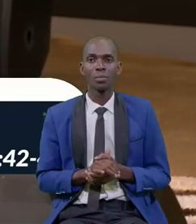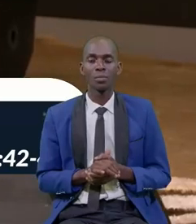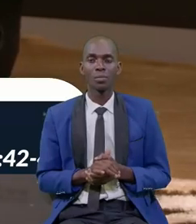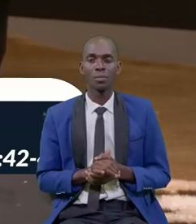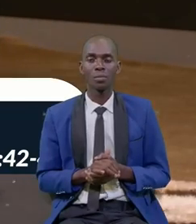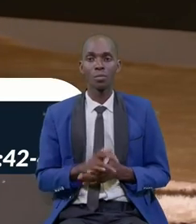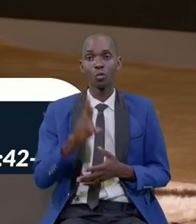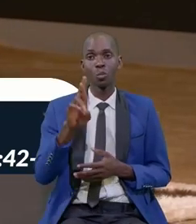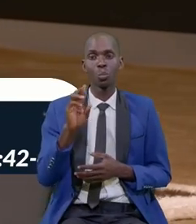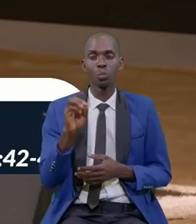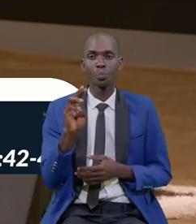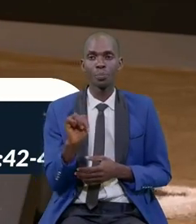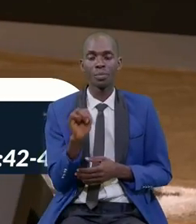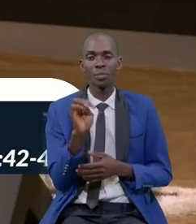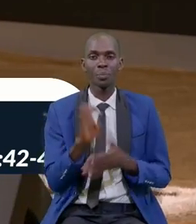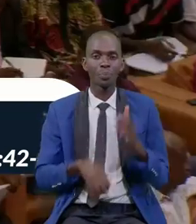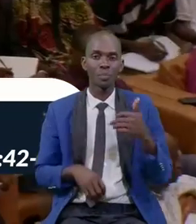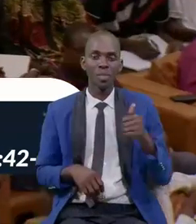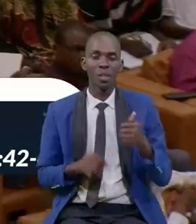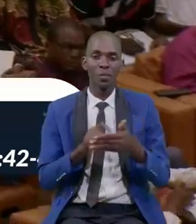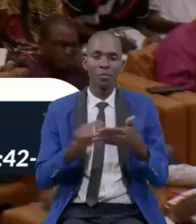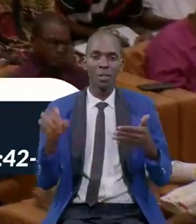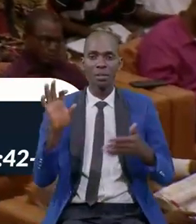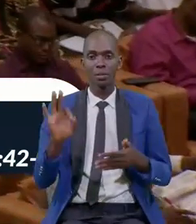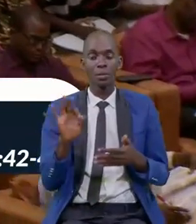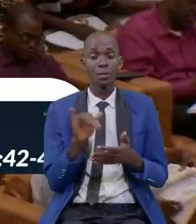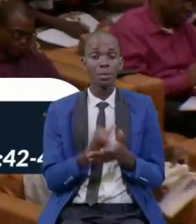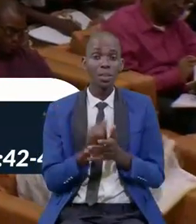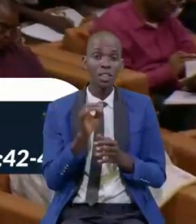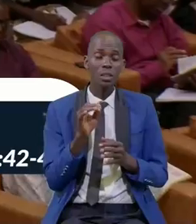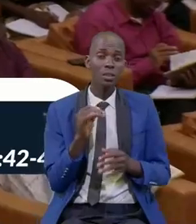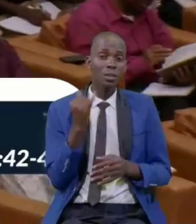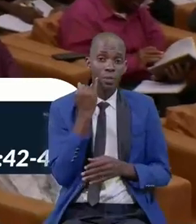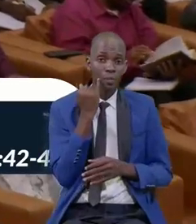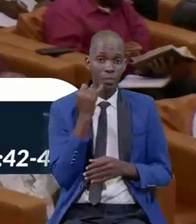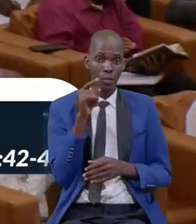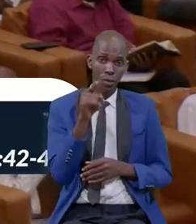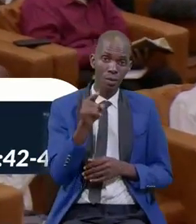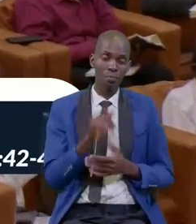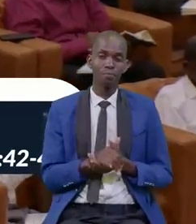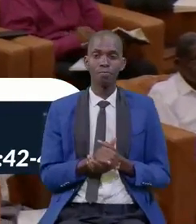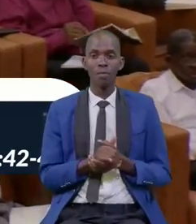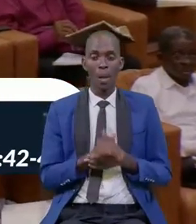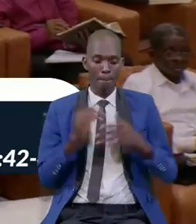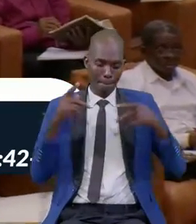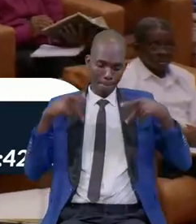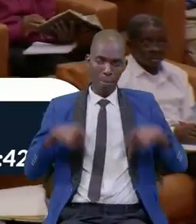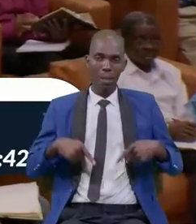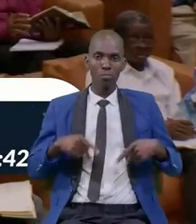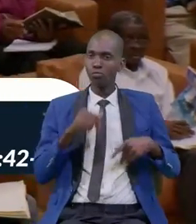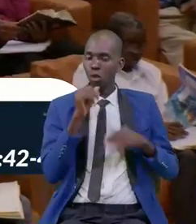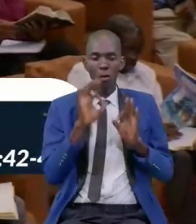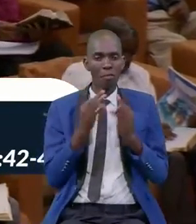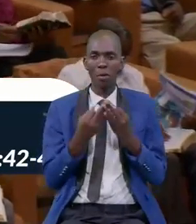nous lisons le verset 9. Si tu, c'est personnel, ce n'est pas la